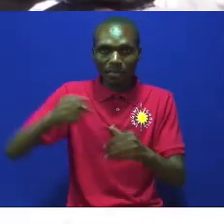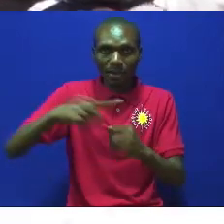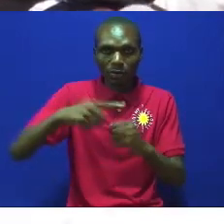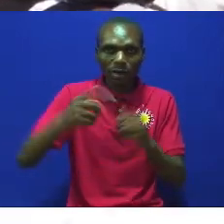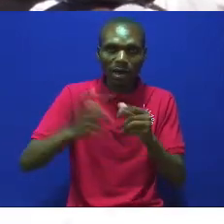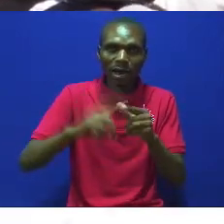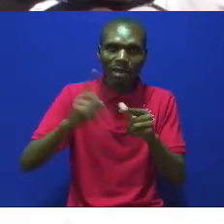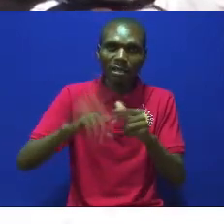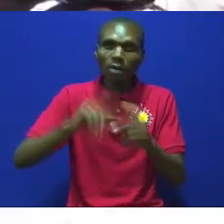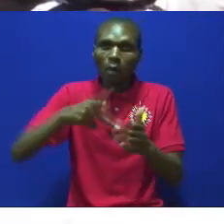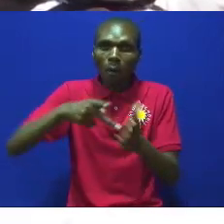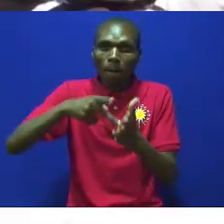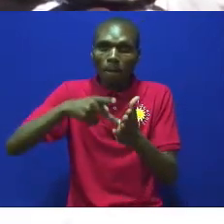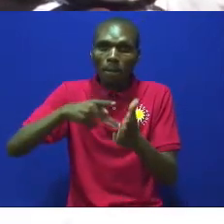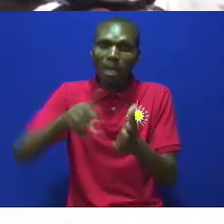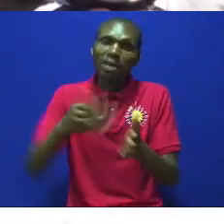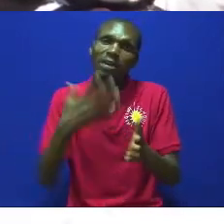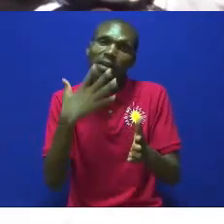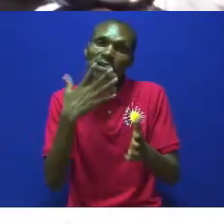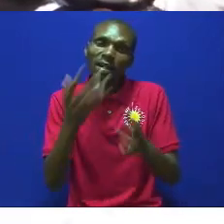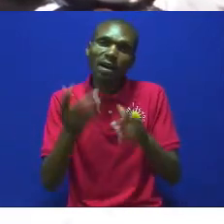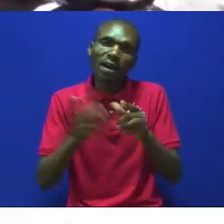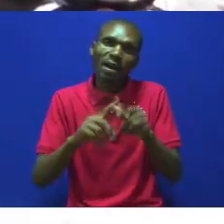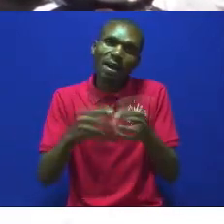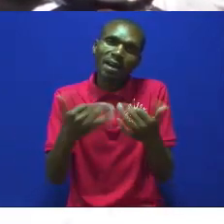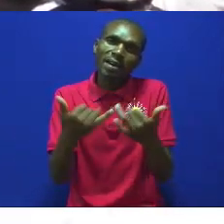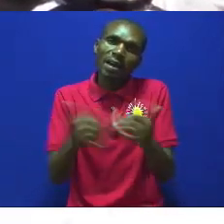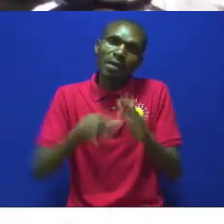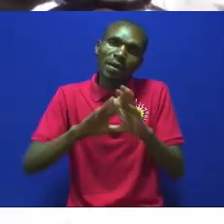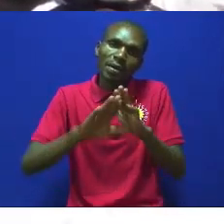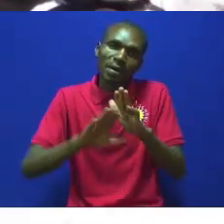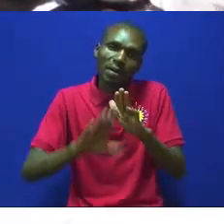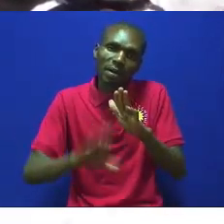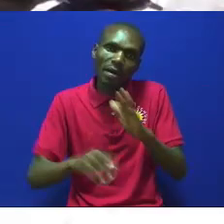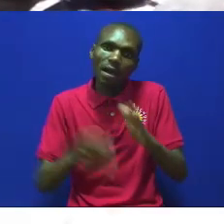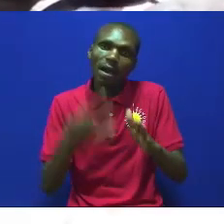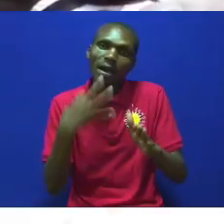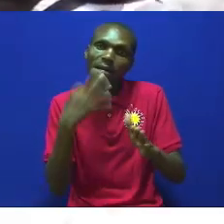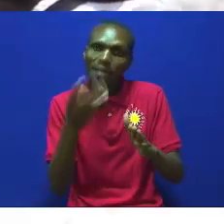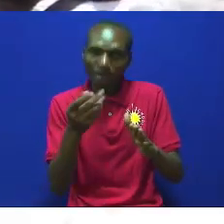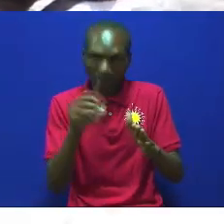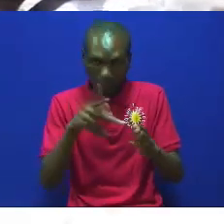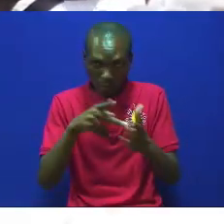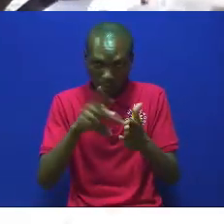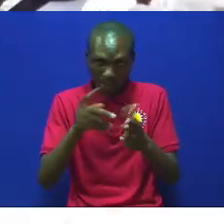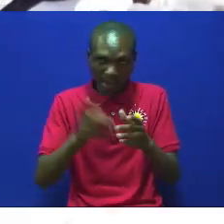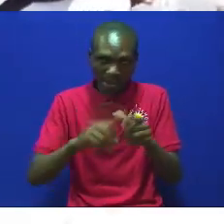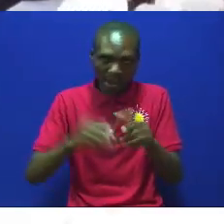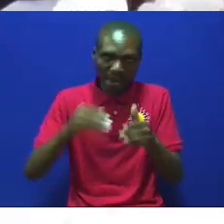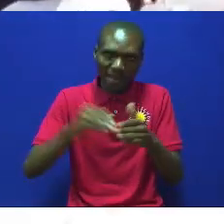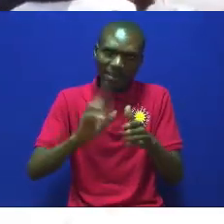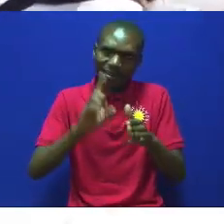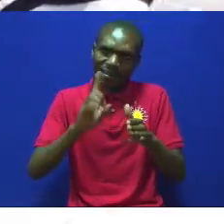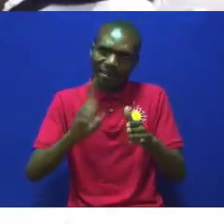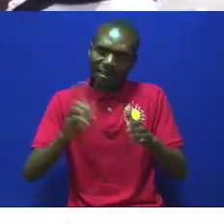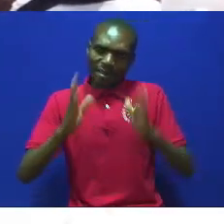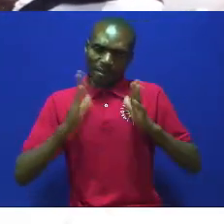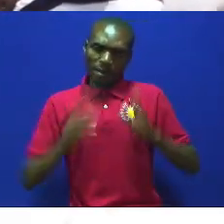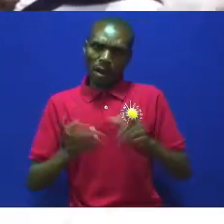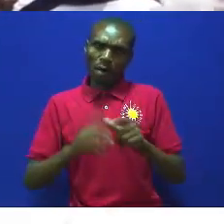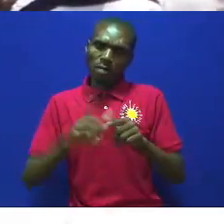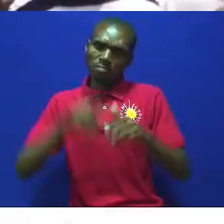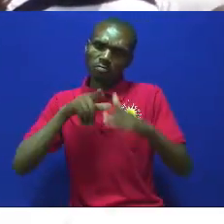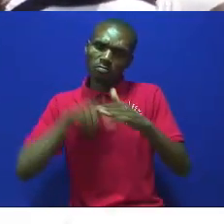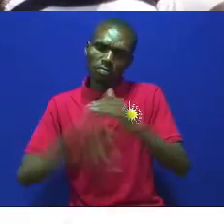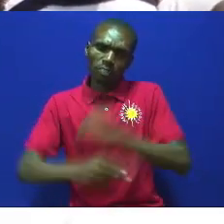wale munalipa shilingi 500, sasa tutapunguza ikuje shilingi 300. Ndio kila mtu aweze kwenda